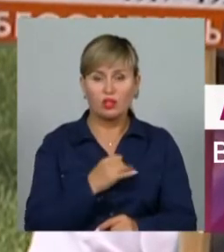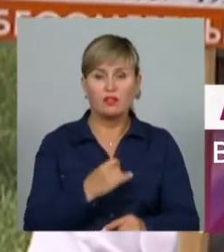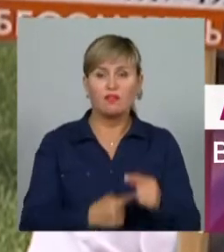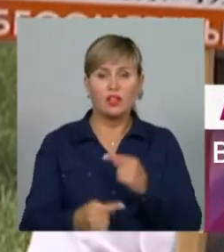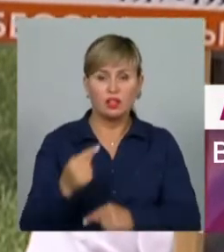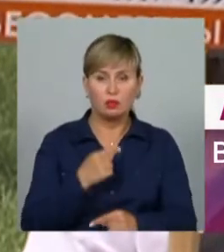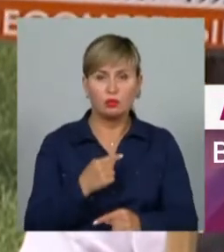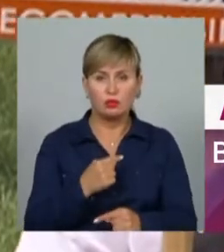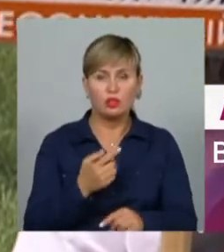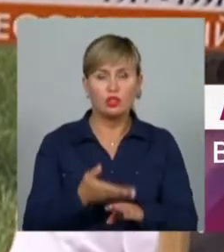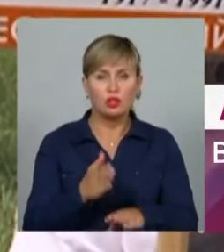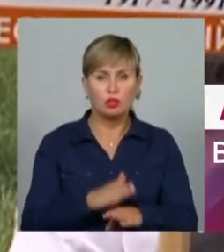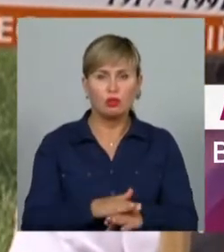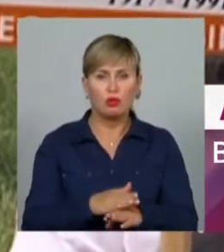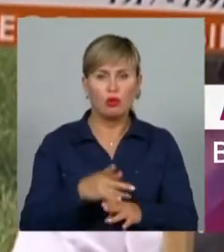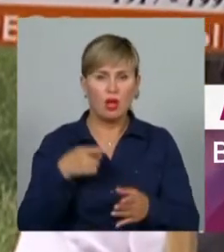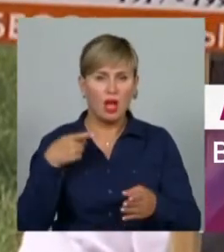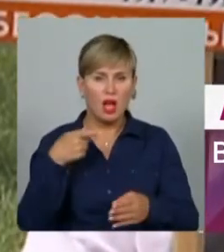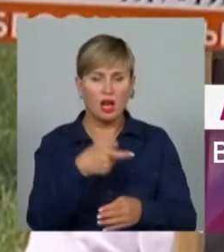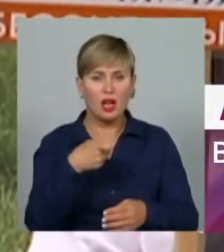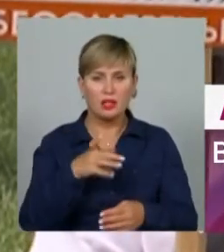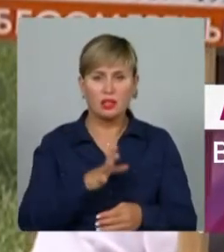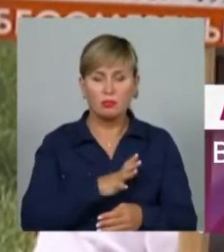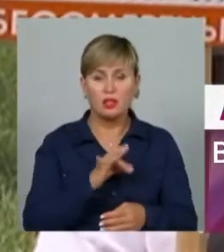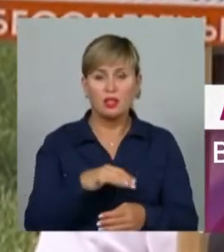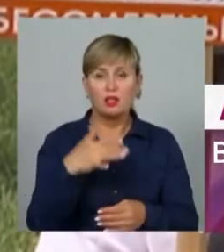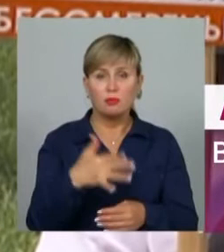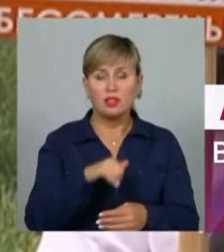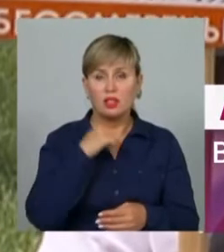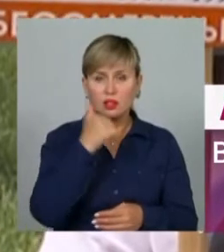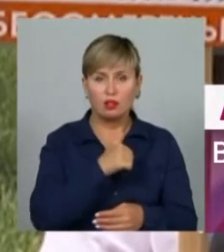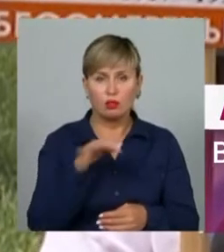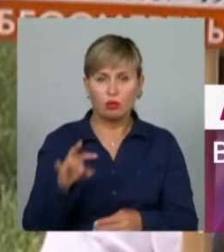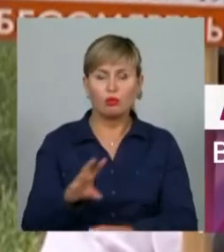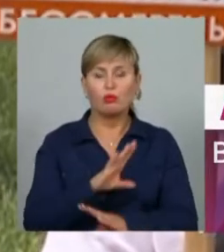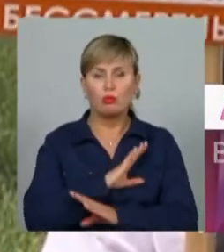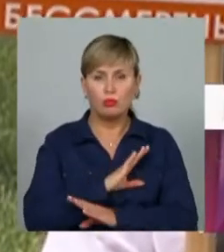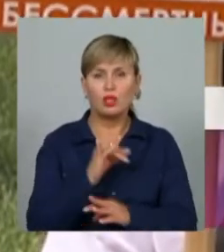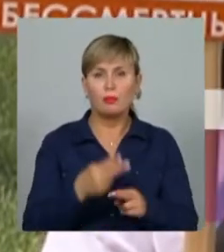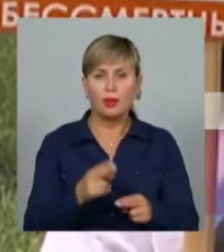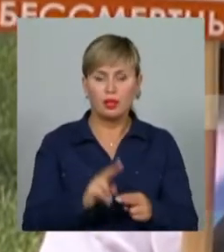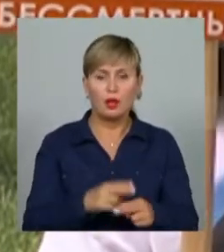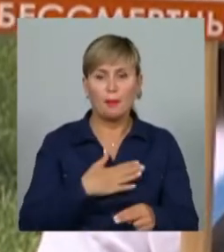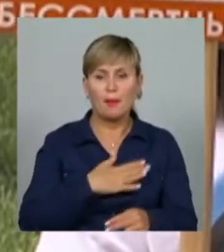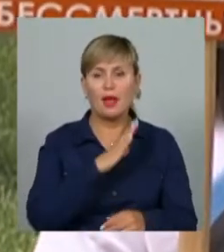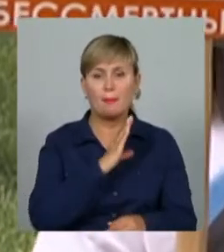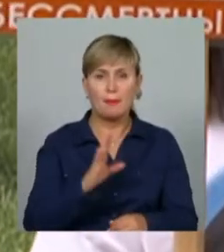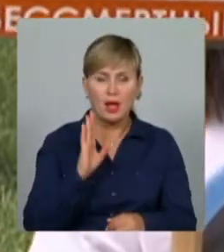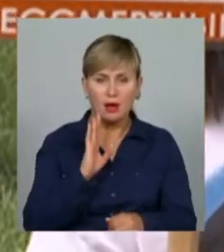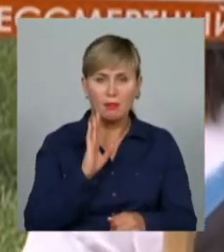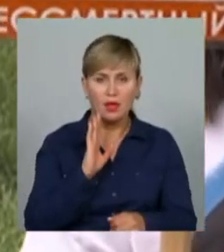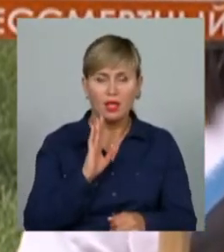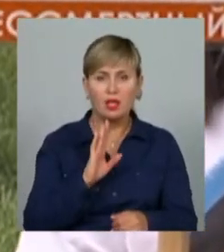вернулся тяжело раненым. И вот в 50-м году он скончался. Поэтому моя мама